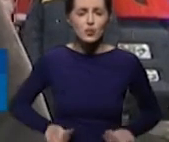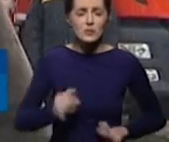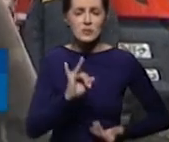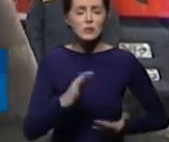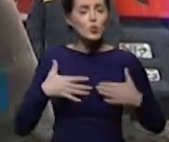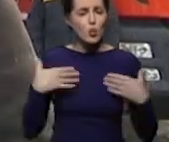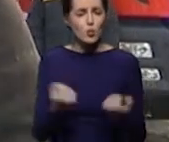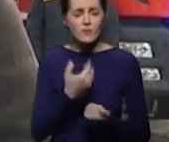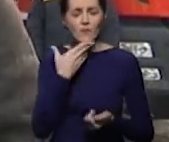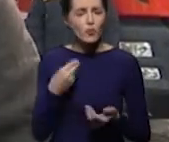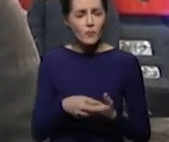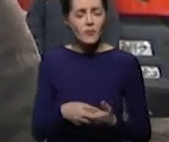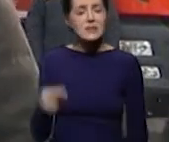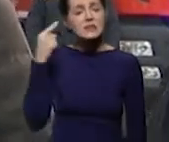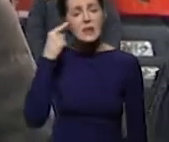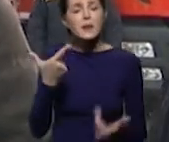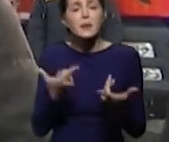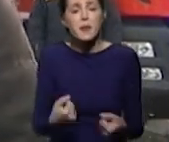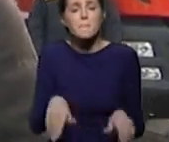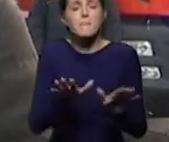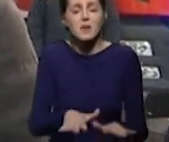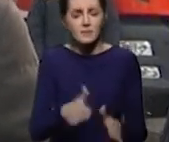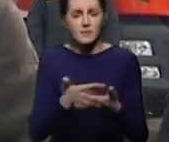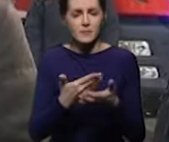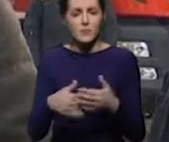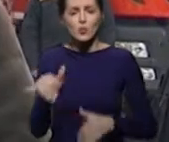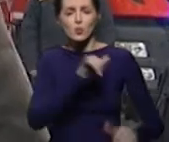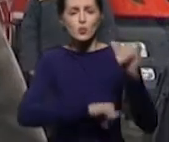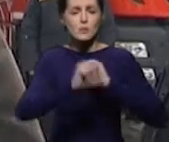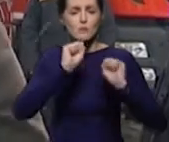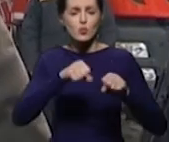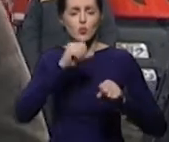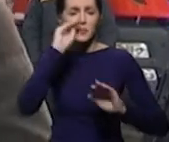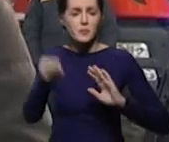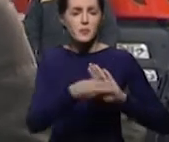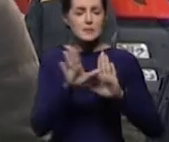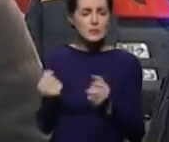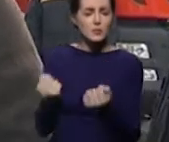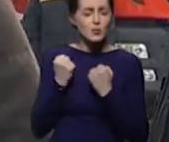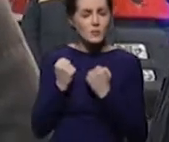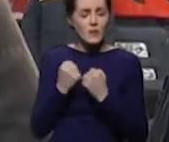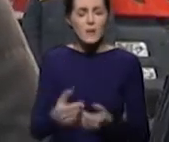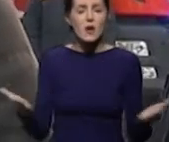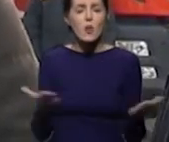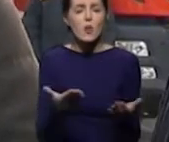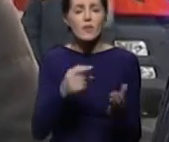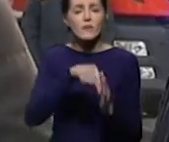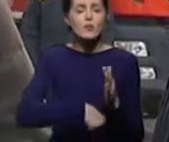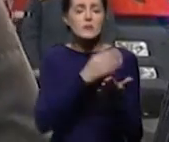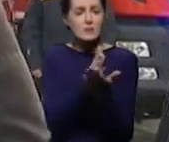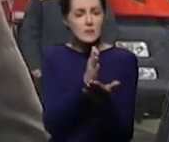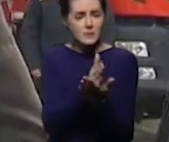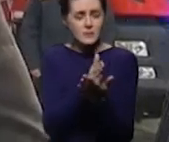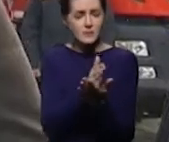здоров'я свого. Тобто знати, де знаходяться очисні захисні споруди, в якому стані ці захисні